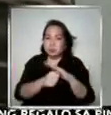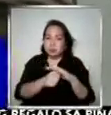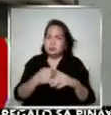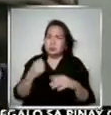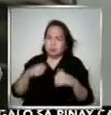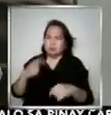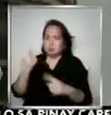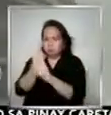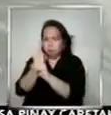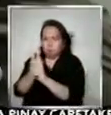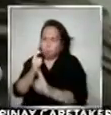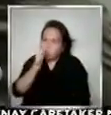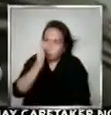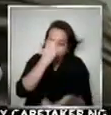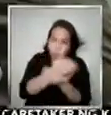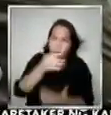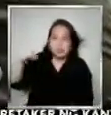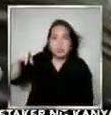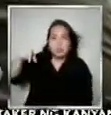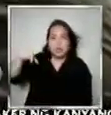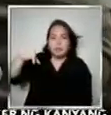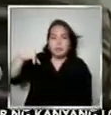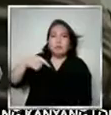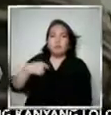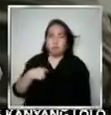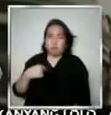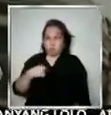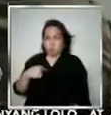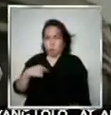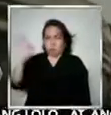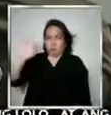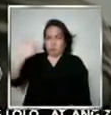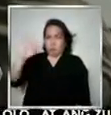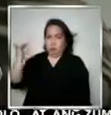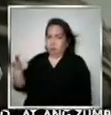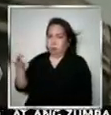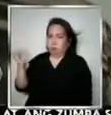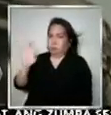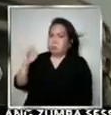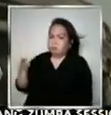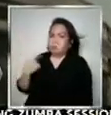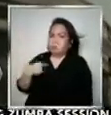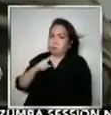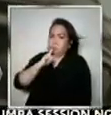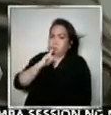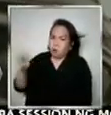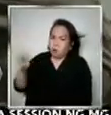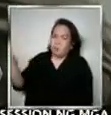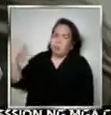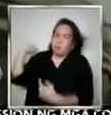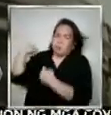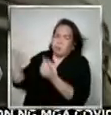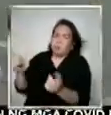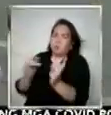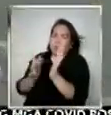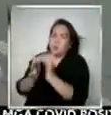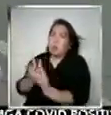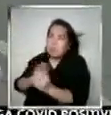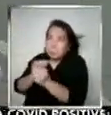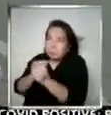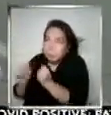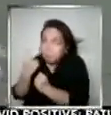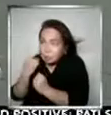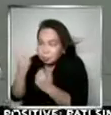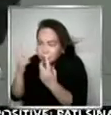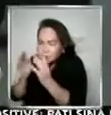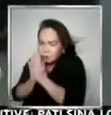Panginoon Nazareno. Panata po namin na makadaan lang po kami dito, okay na sa amin. Pero